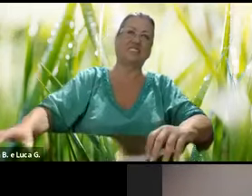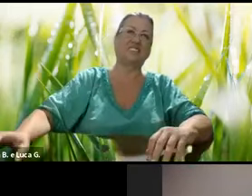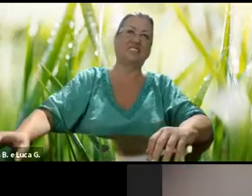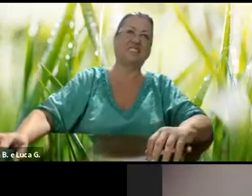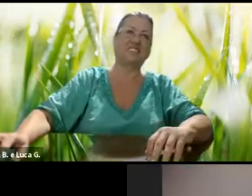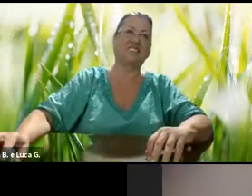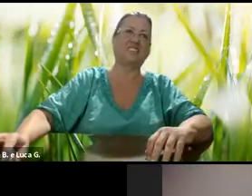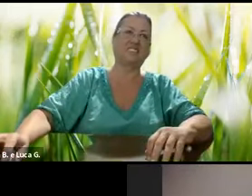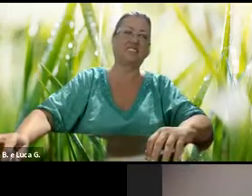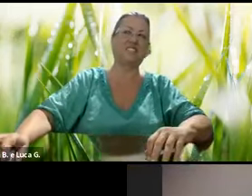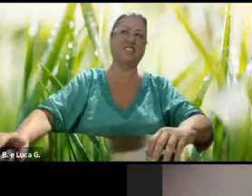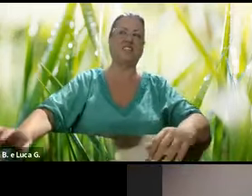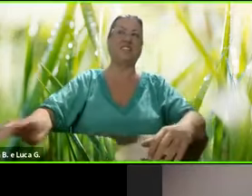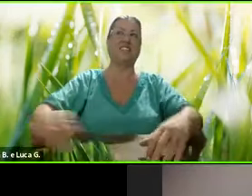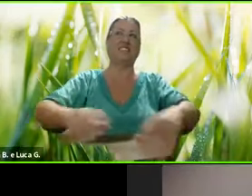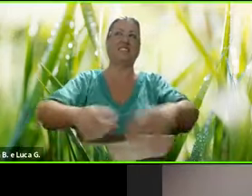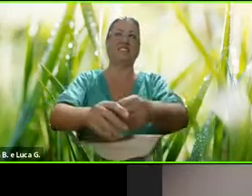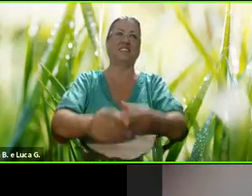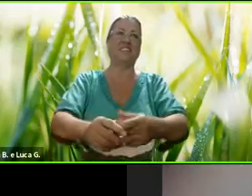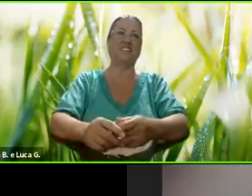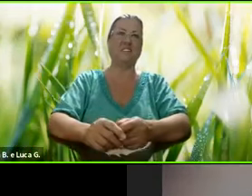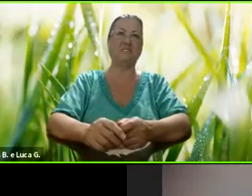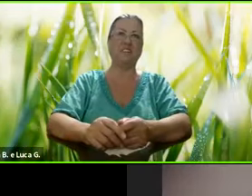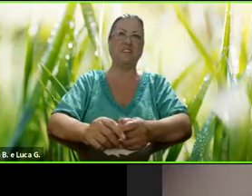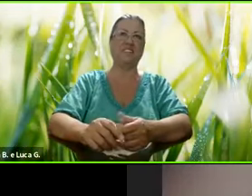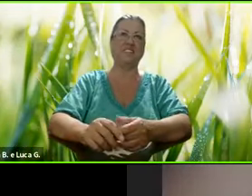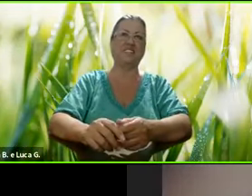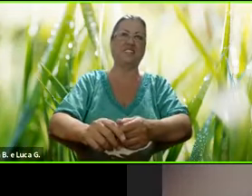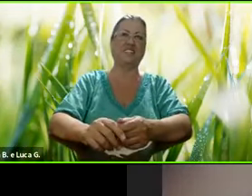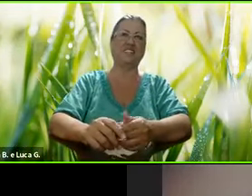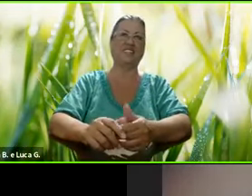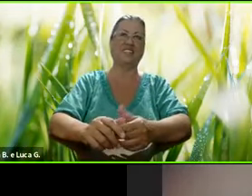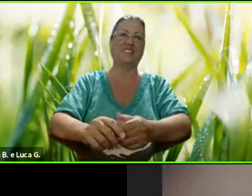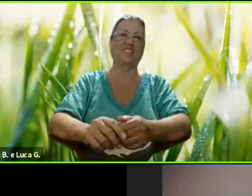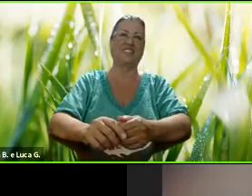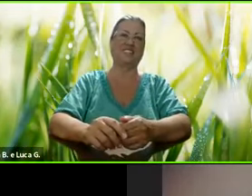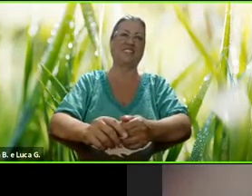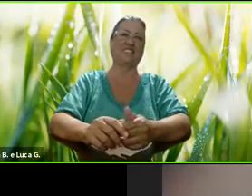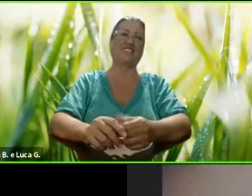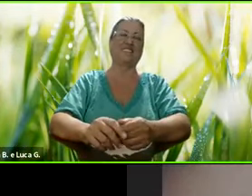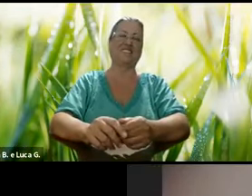così bene, ecco. Sì, è vero.